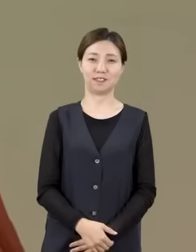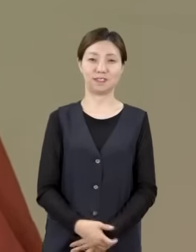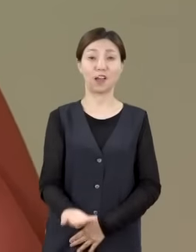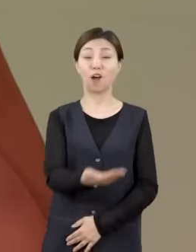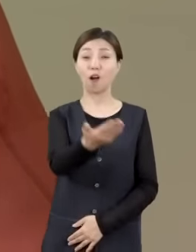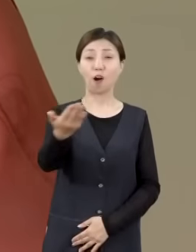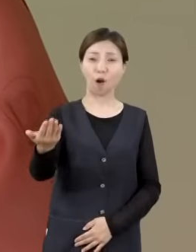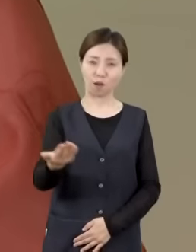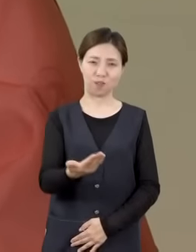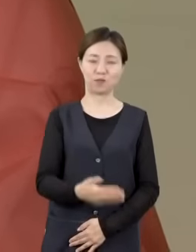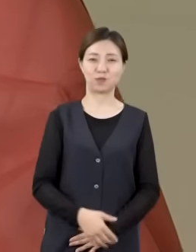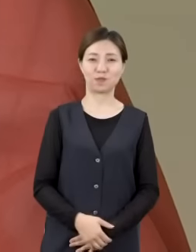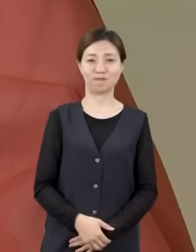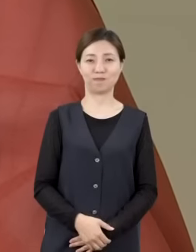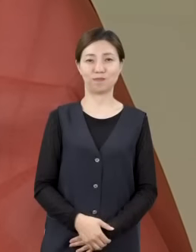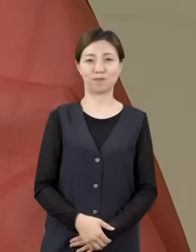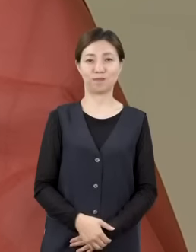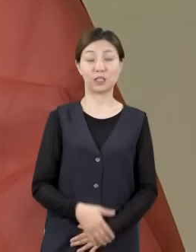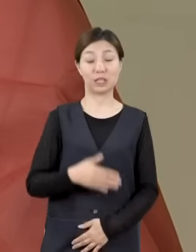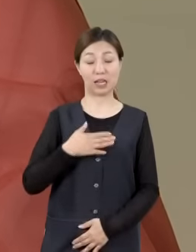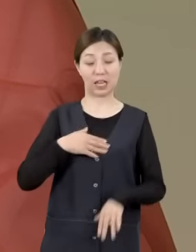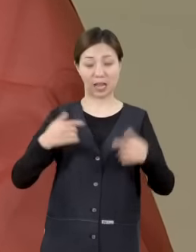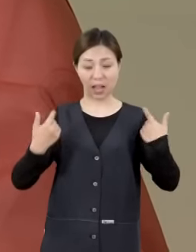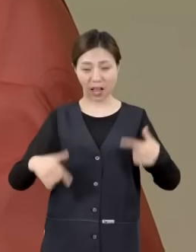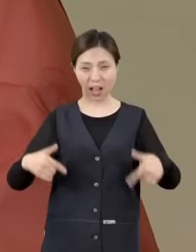있었습니다 그와 같습니다